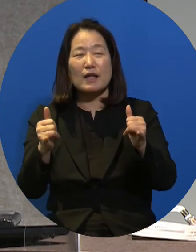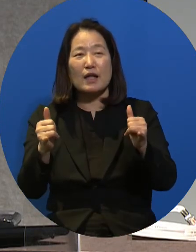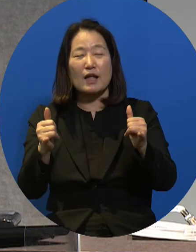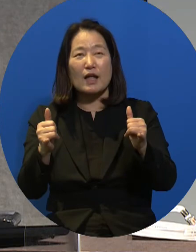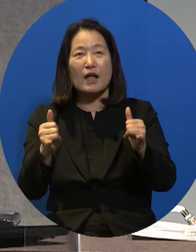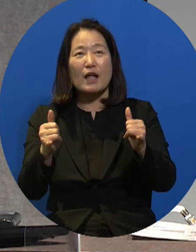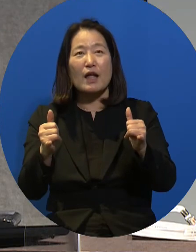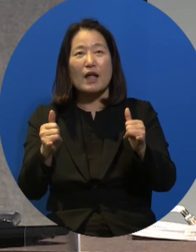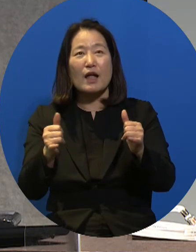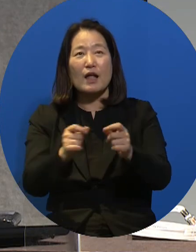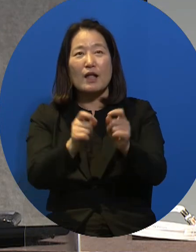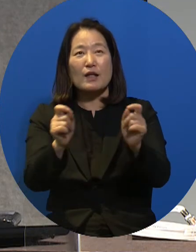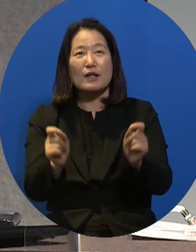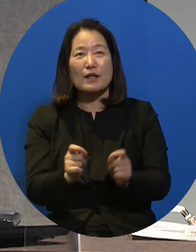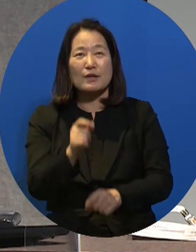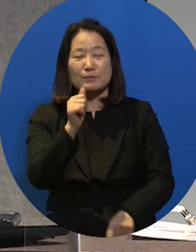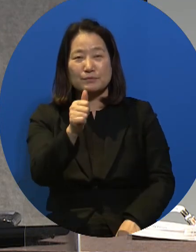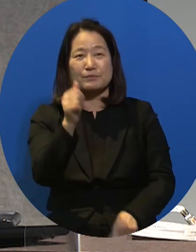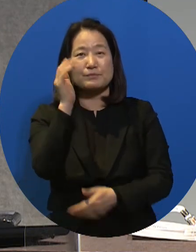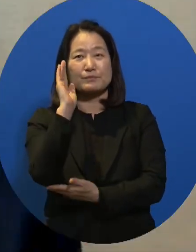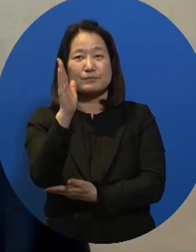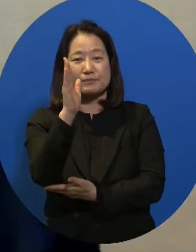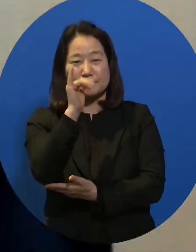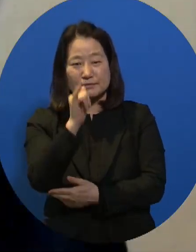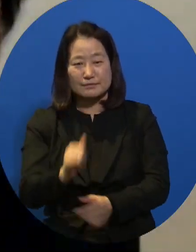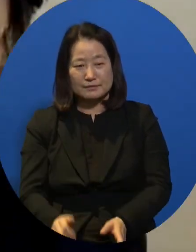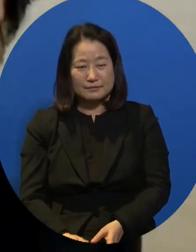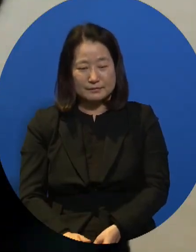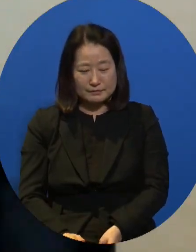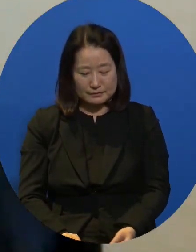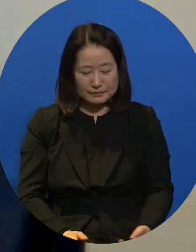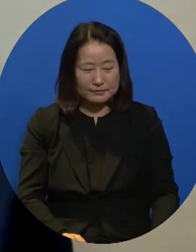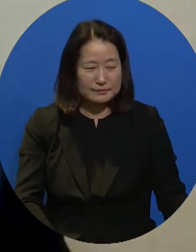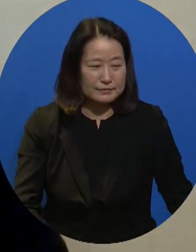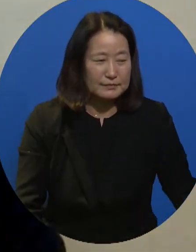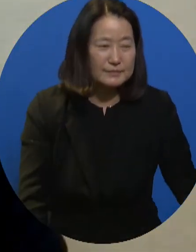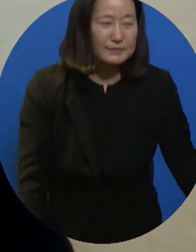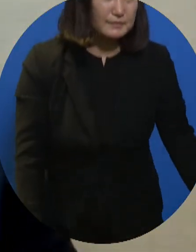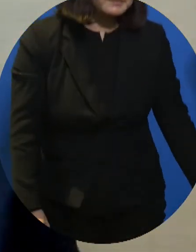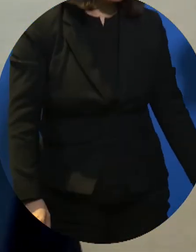법제사법팀장님께서 말씀을 좀 이어주시겠습니다. 네, 반갑습니다.